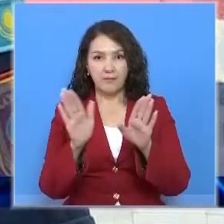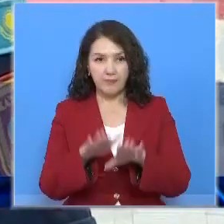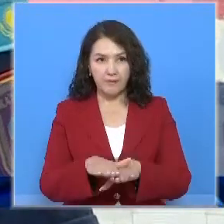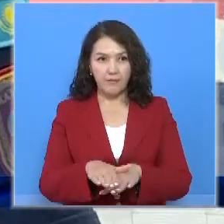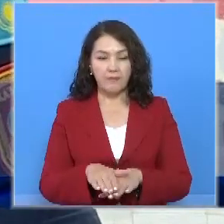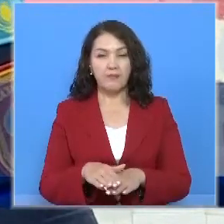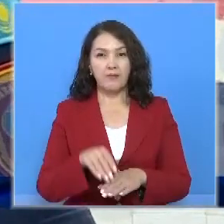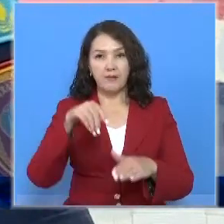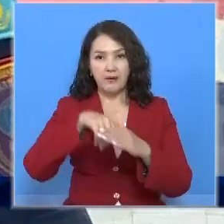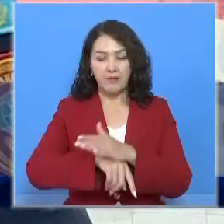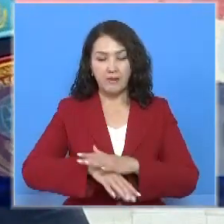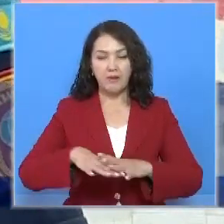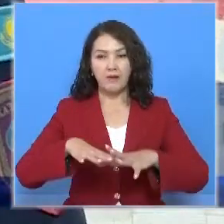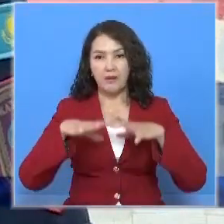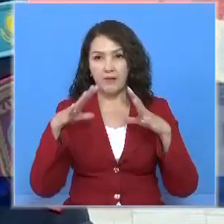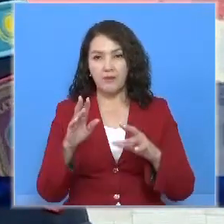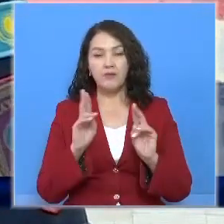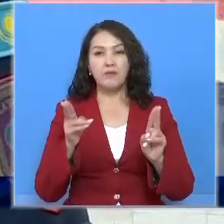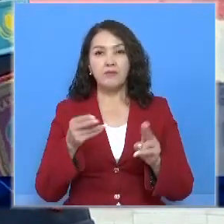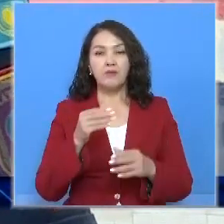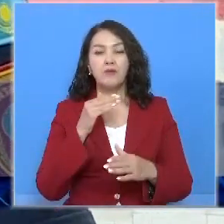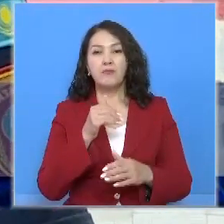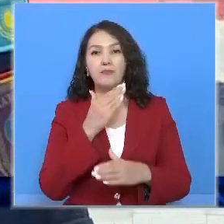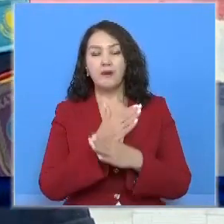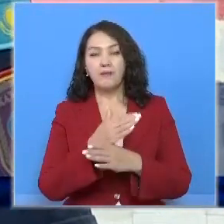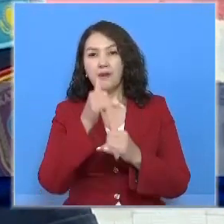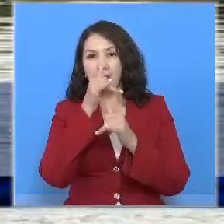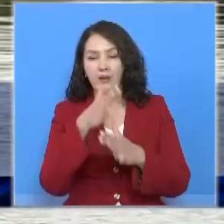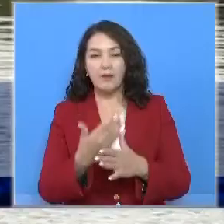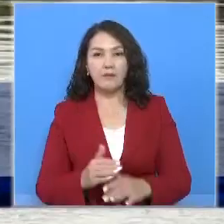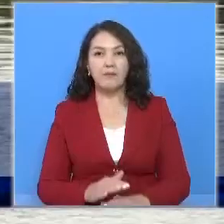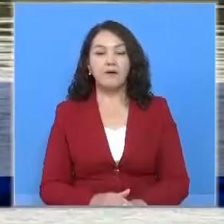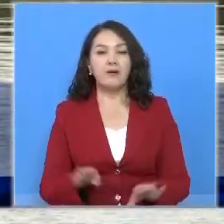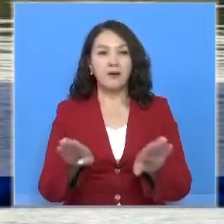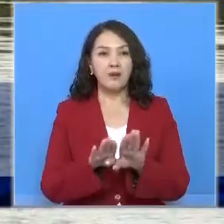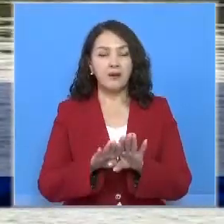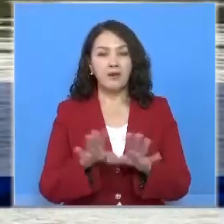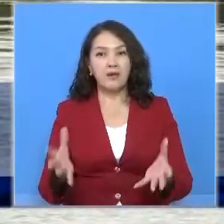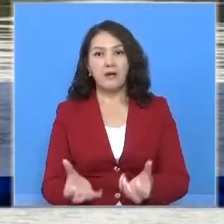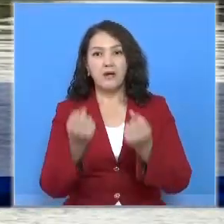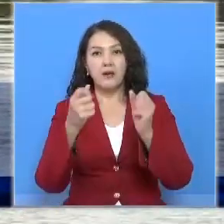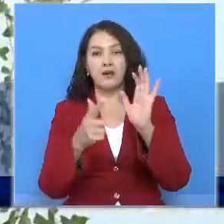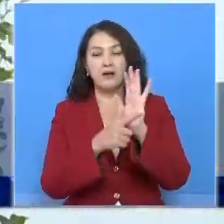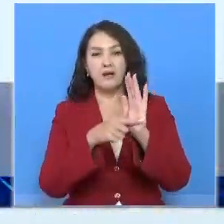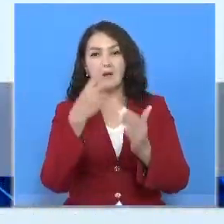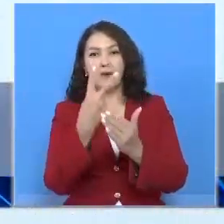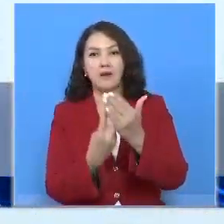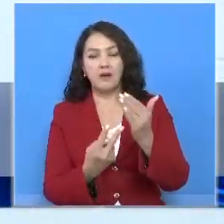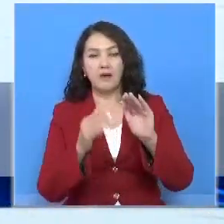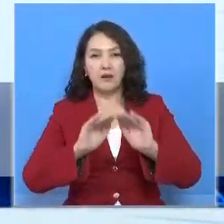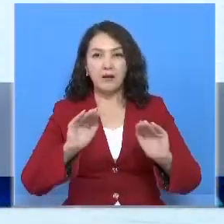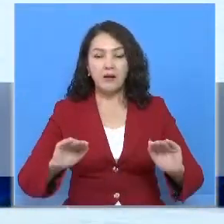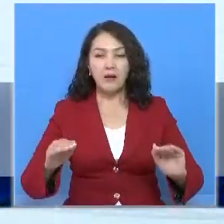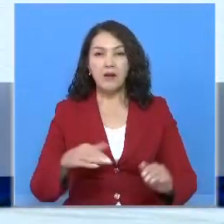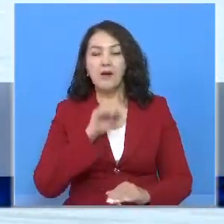так как там глубина большая, и никто нам подсказать не может, какое там течение. В то же время удалось спасти 7 тонущих детей. Наряду